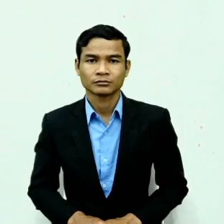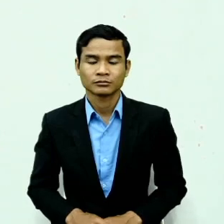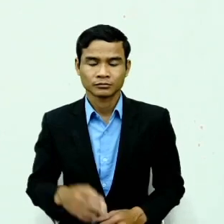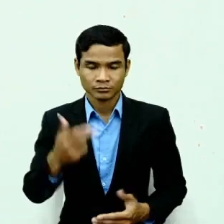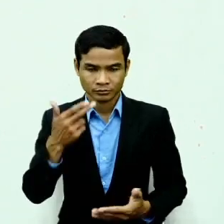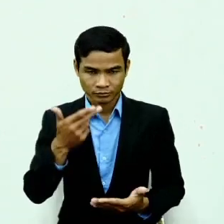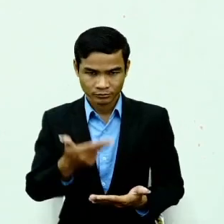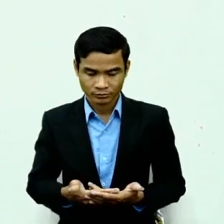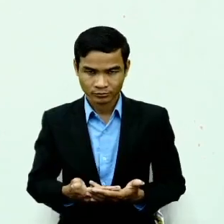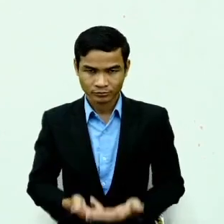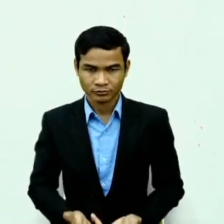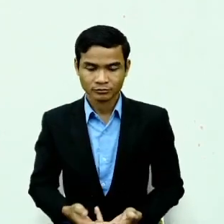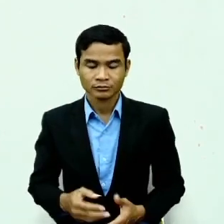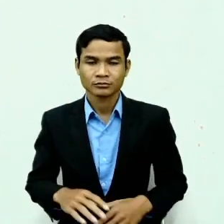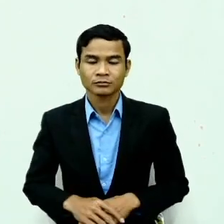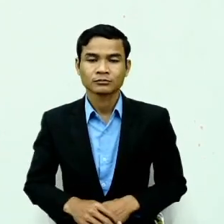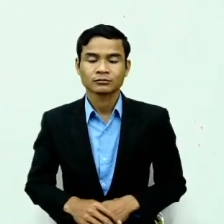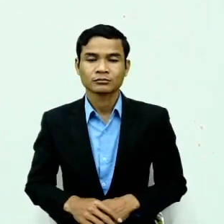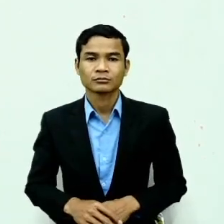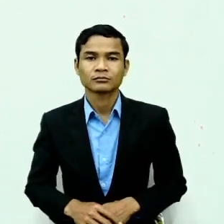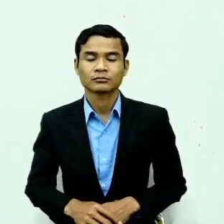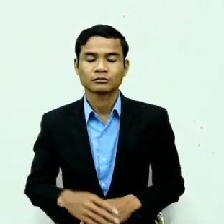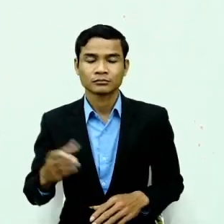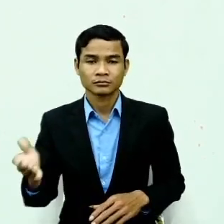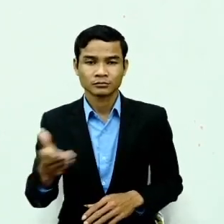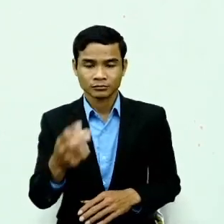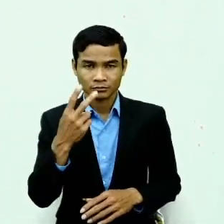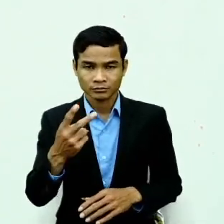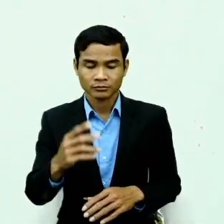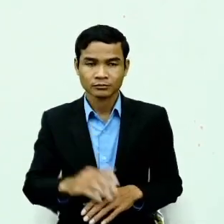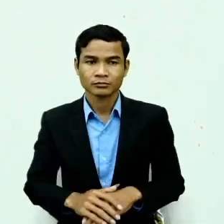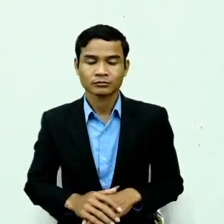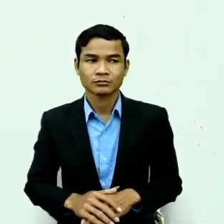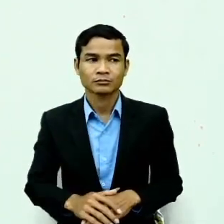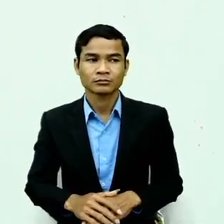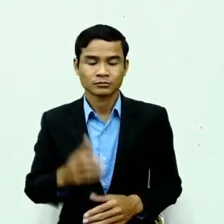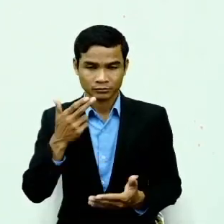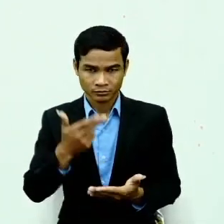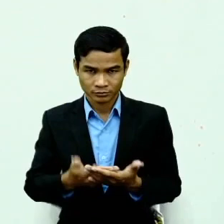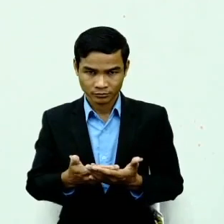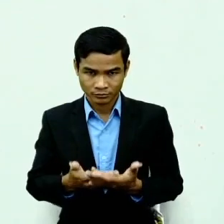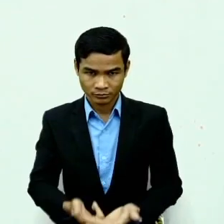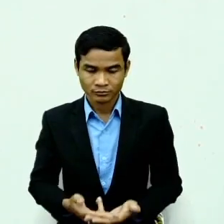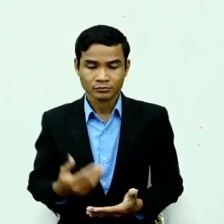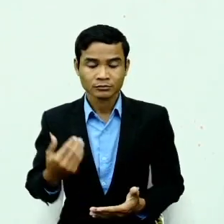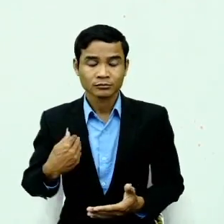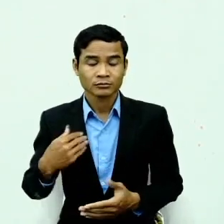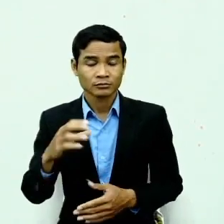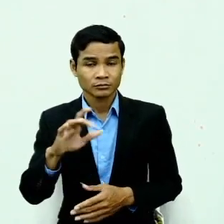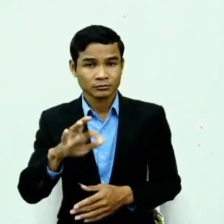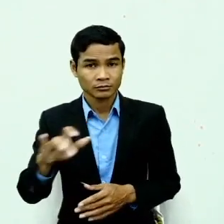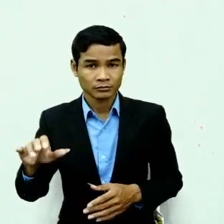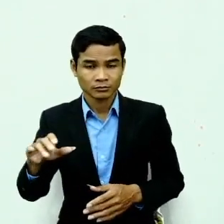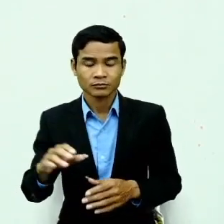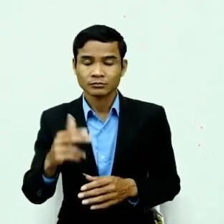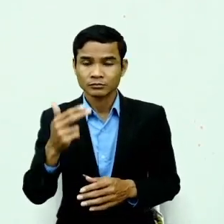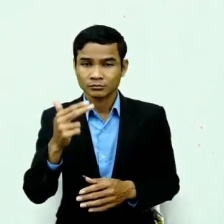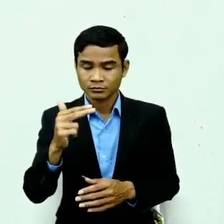tùm ngôn chà à là con tìm tuần á con chà tùm ngôn miên tùa xó